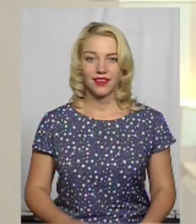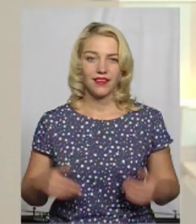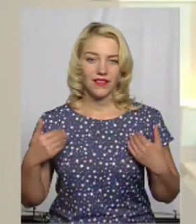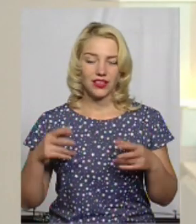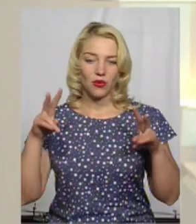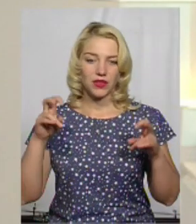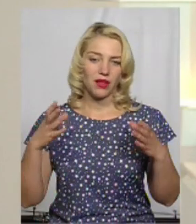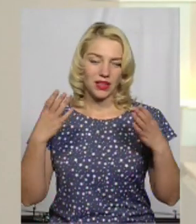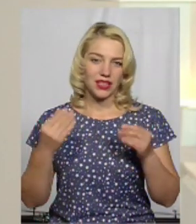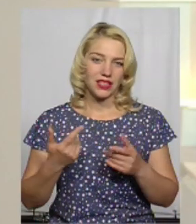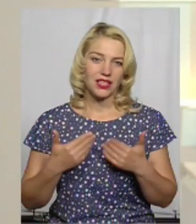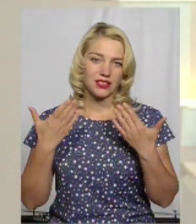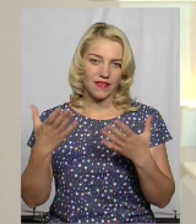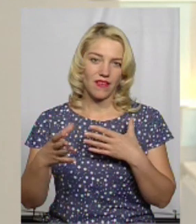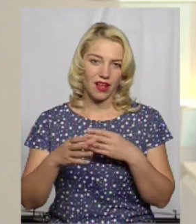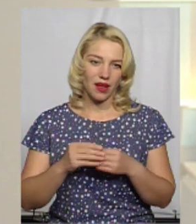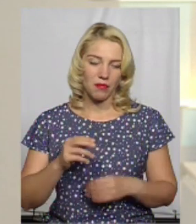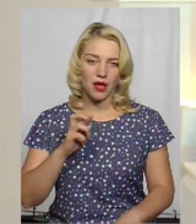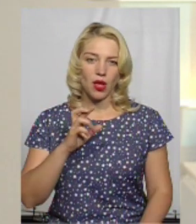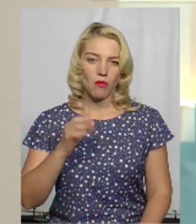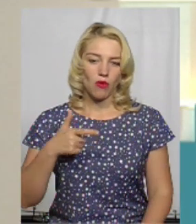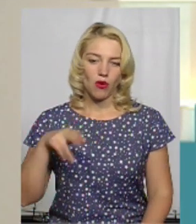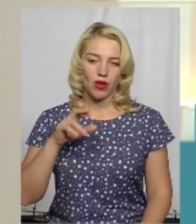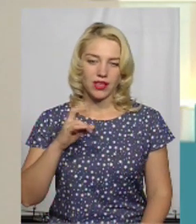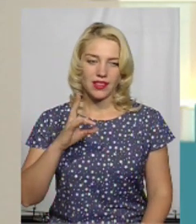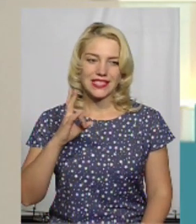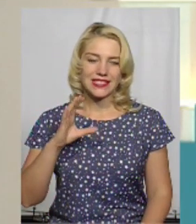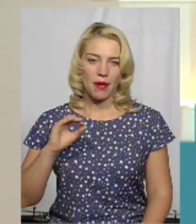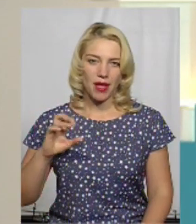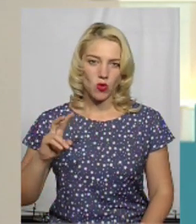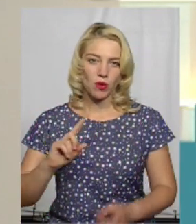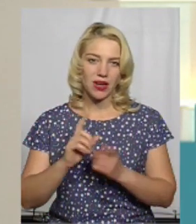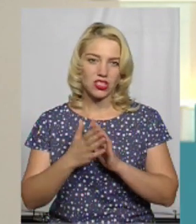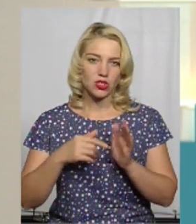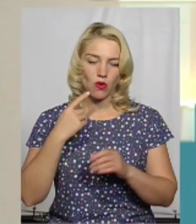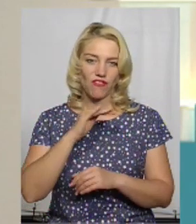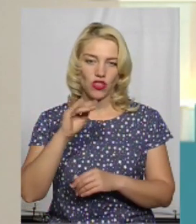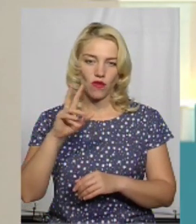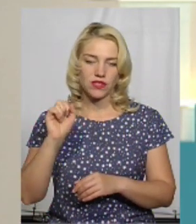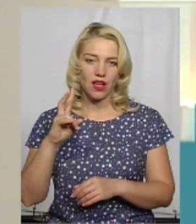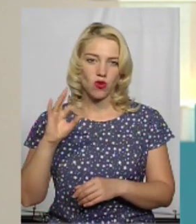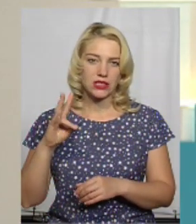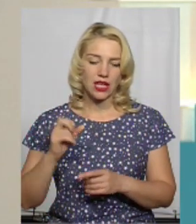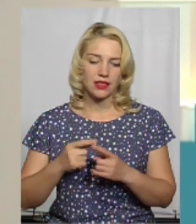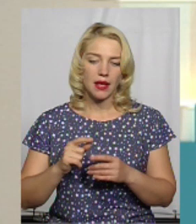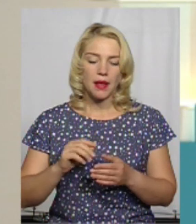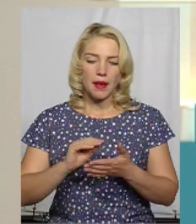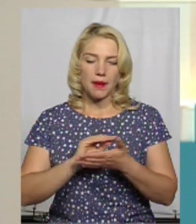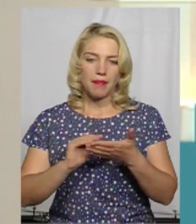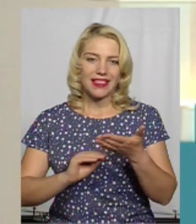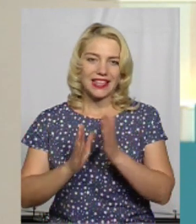Вітаємо у темі дня. З вами Богдан Семенюк. На жестову мову перекладає Оксана Фіновська. Петицію про